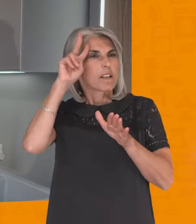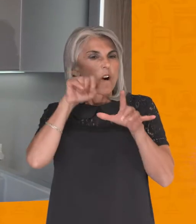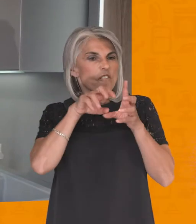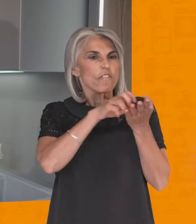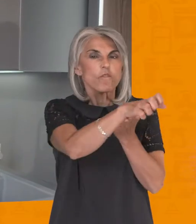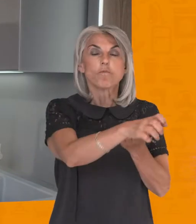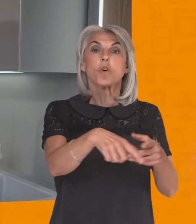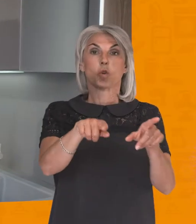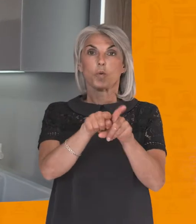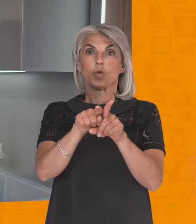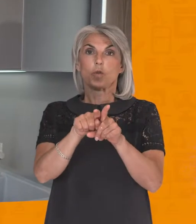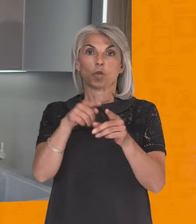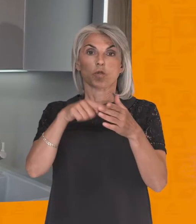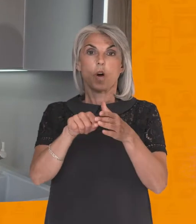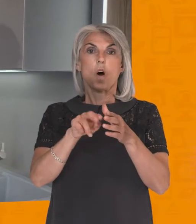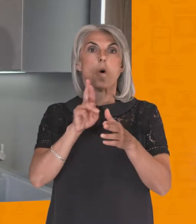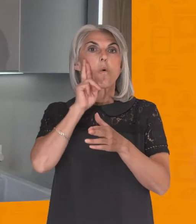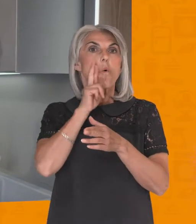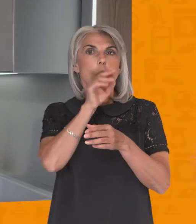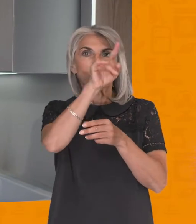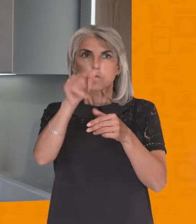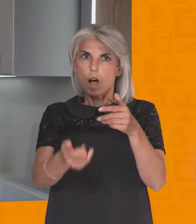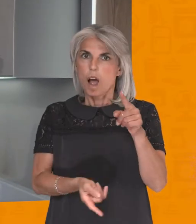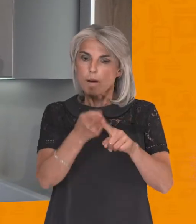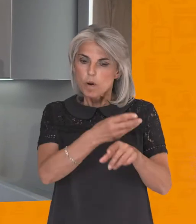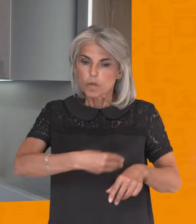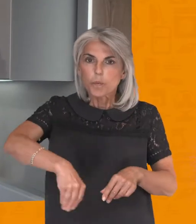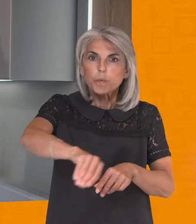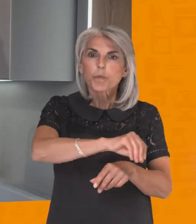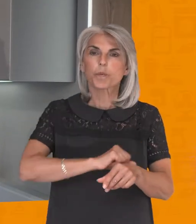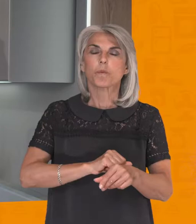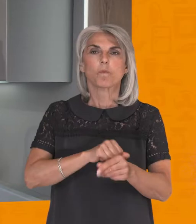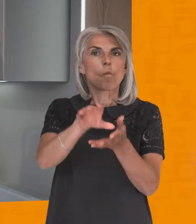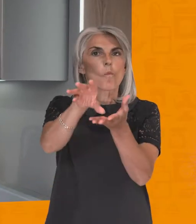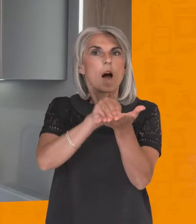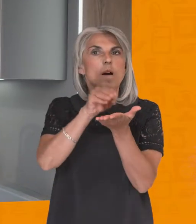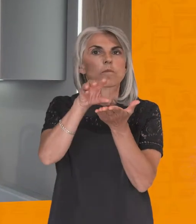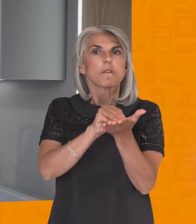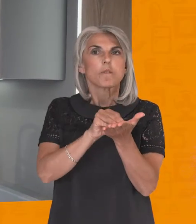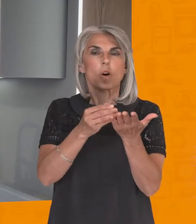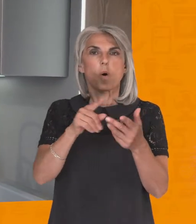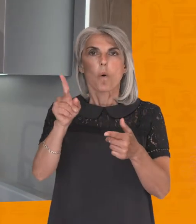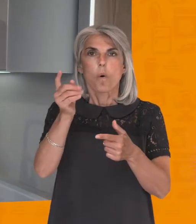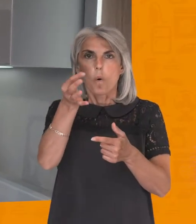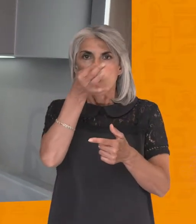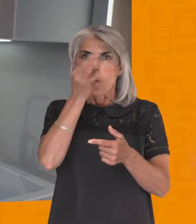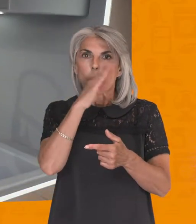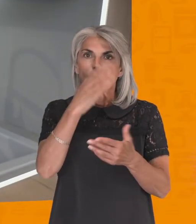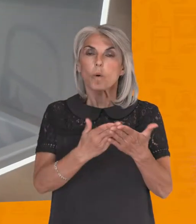être mis dans vos jardins, également au niveau de vos rosiers, très important. Dans votre frigo, c'est un absorbeur d'odeur, mais